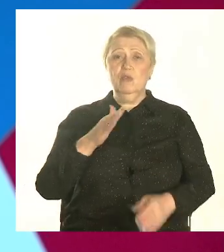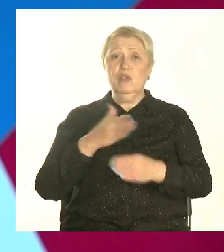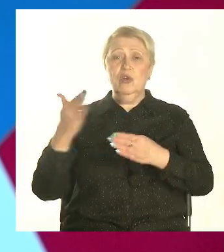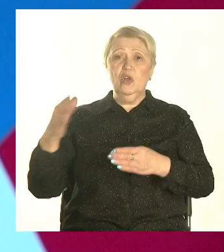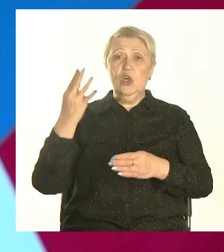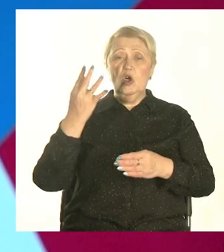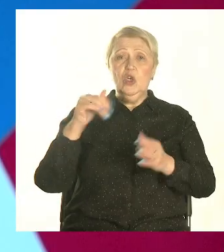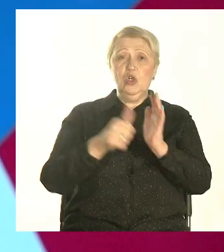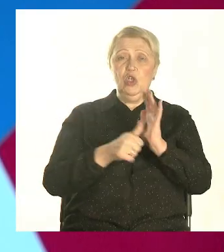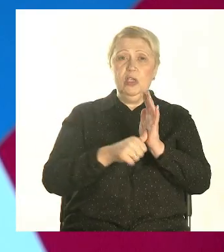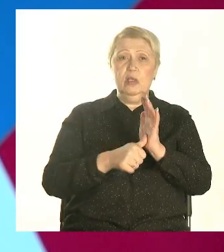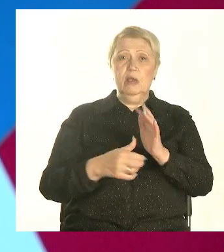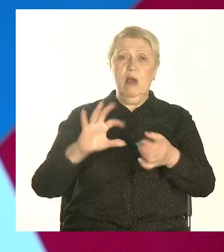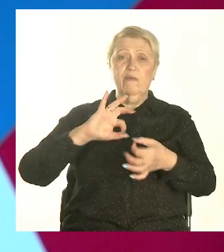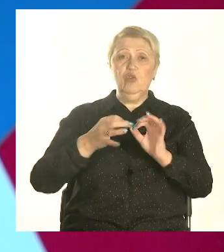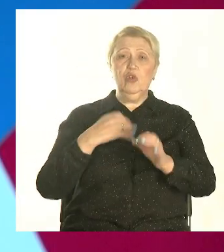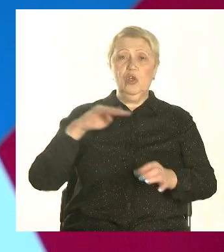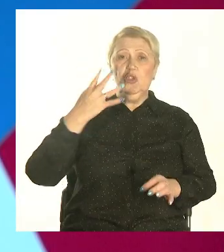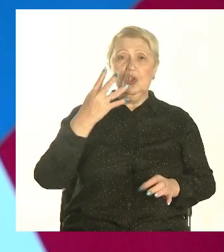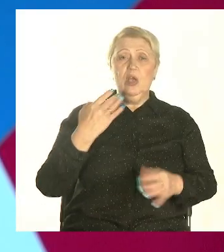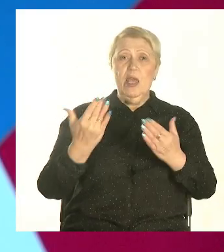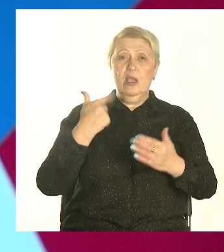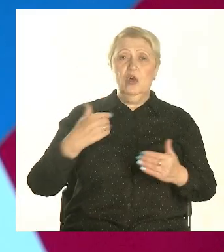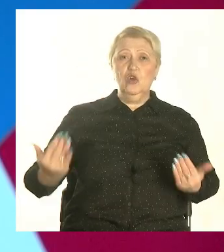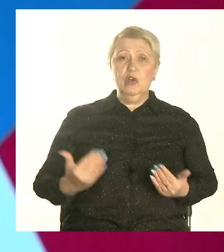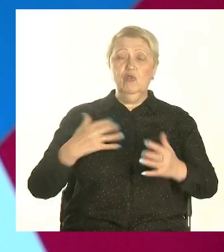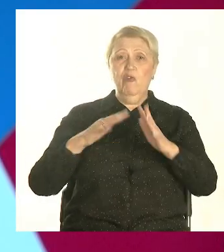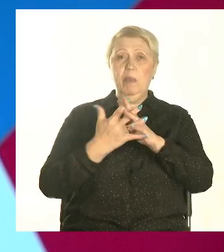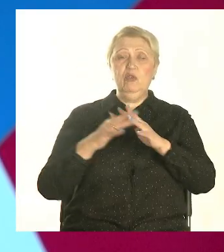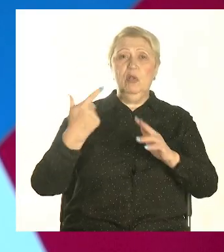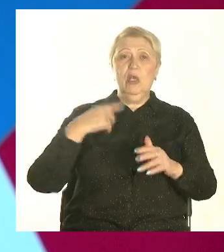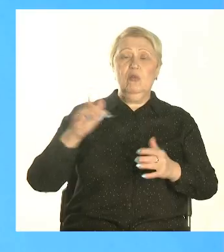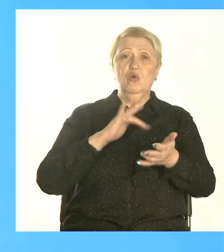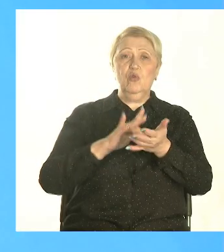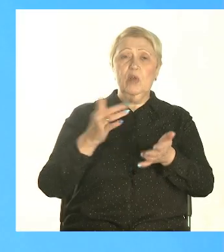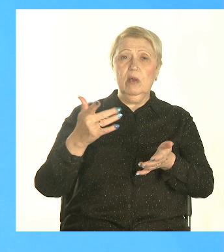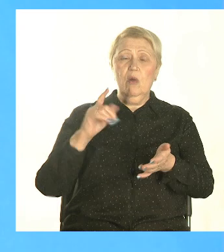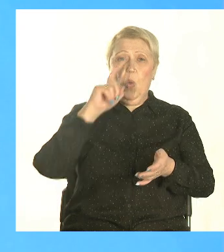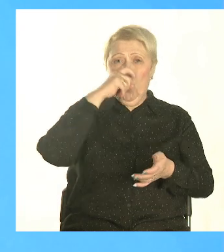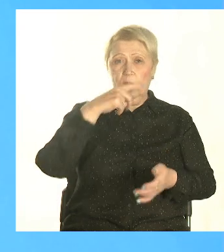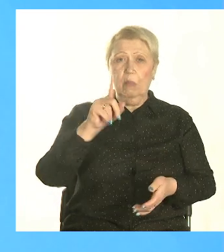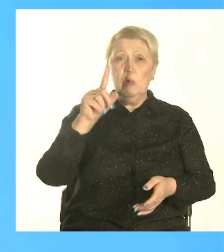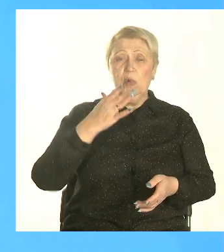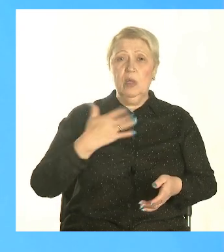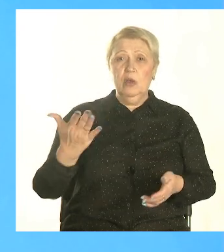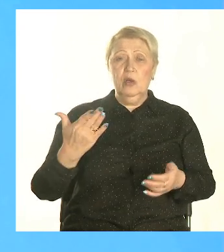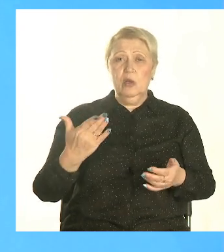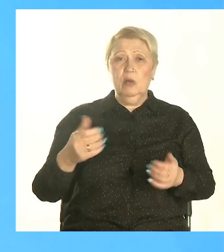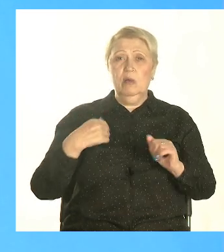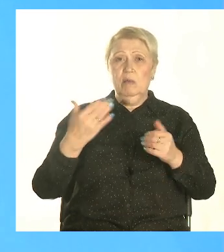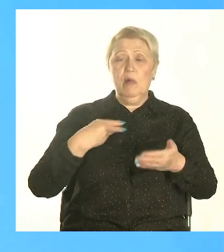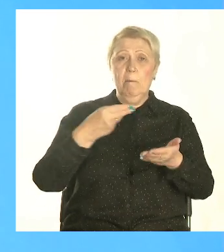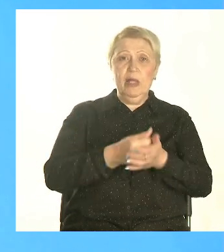4. Если я живу в Горьком, и мне приходит цифра в 2 раза больше, то я не понимаю, почему я должен сейчас платить